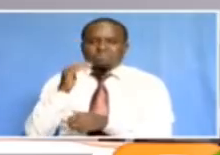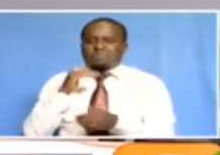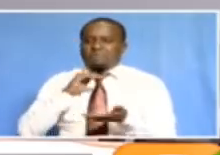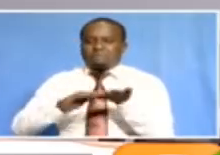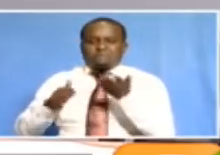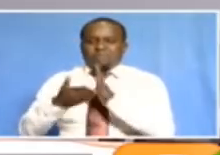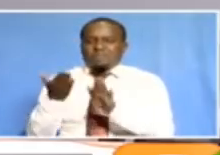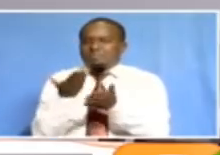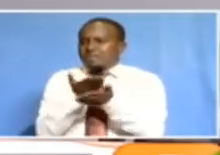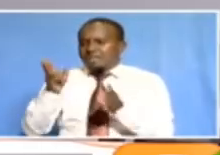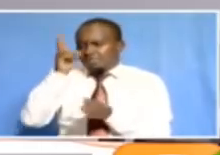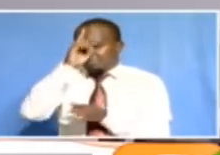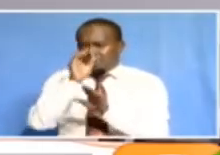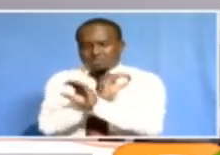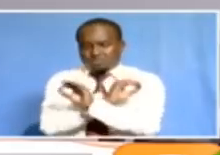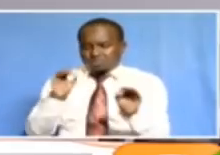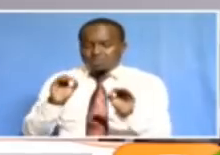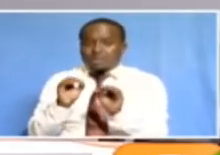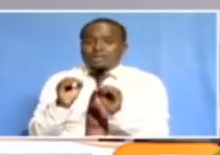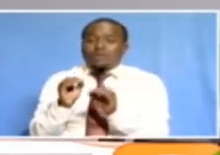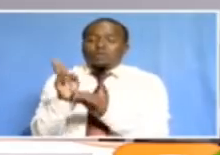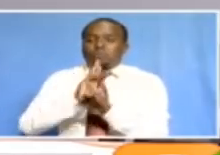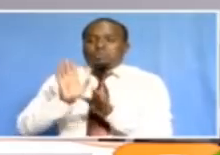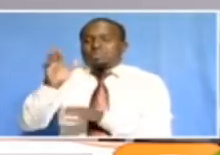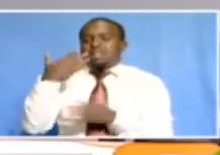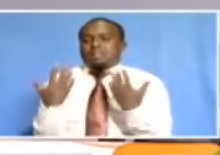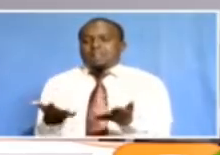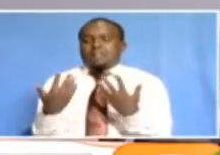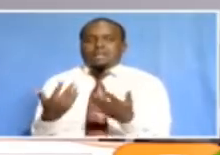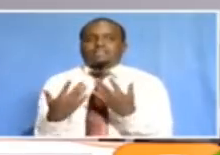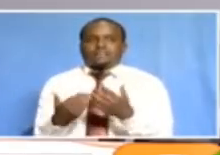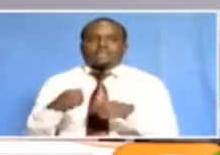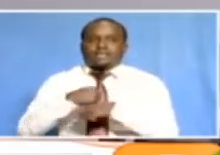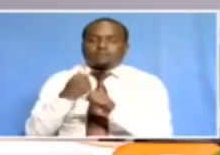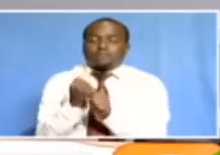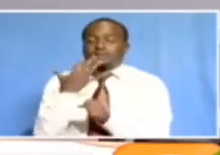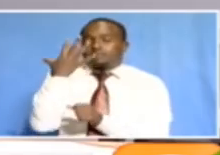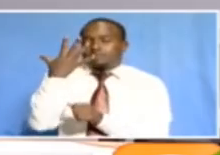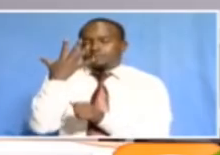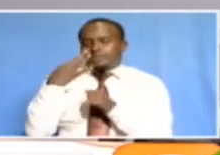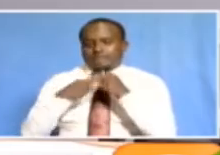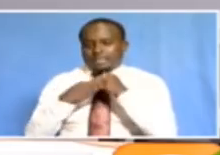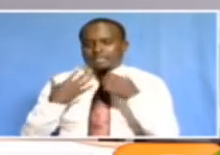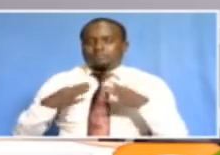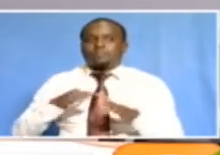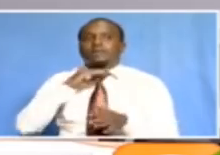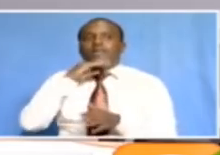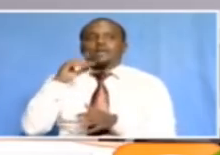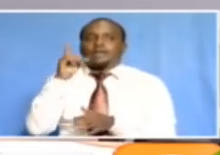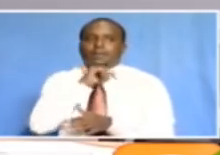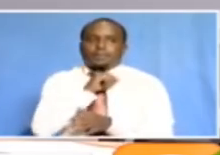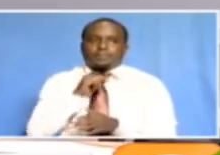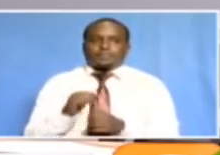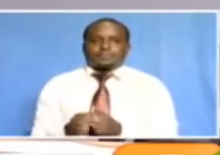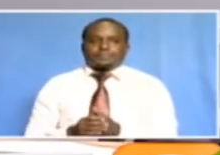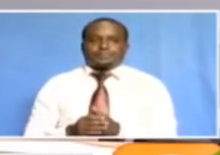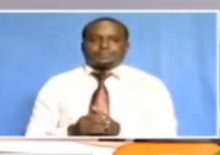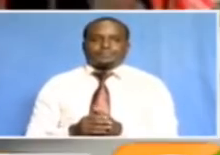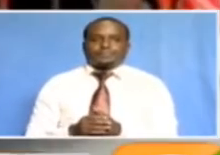kwa afisa yote ambaye kupitia utepetevu wake amesababisha vifo vya watu 58. Enox Kolia anatueleza